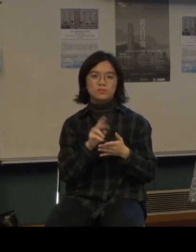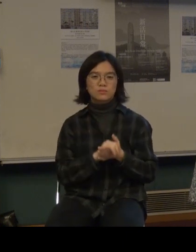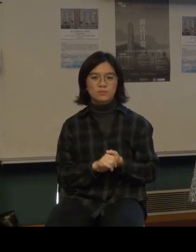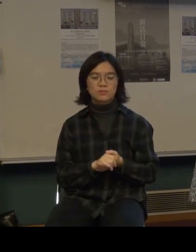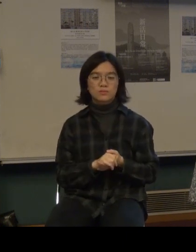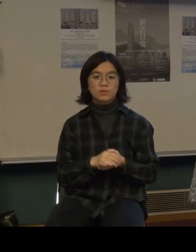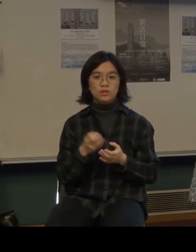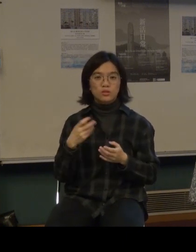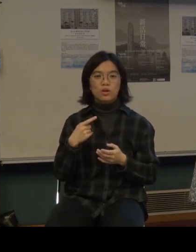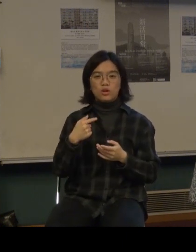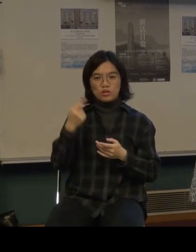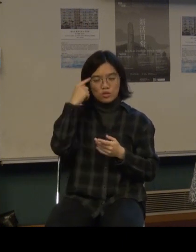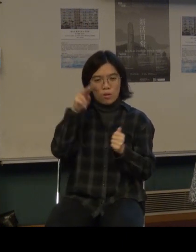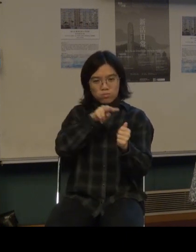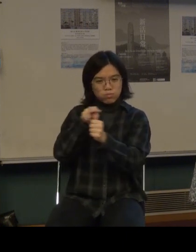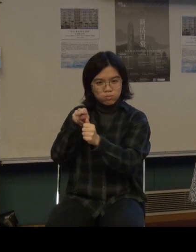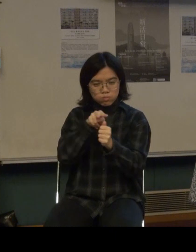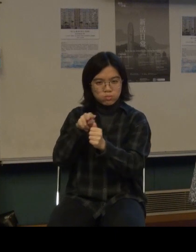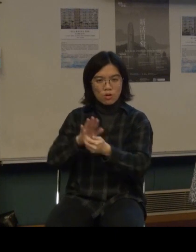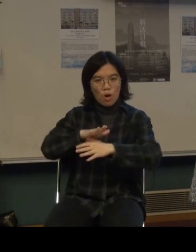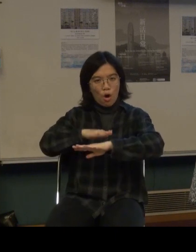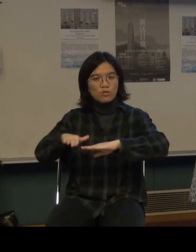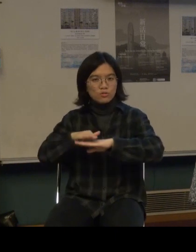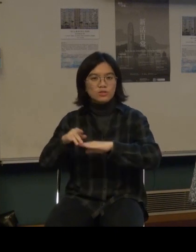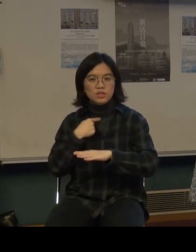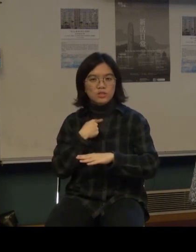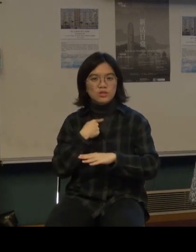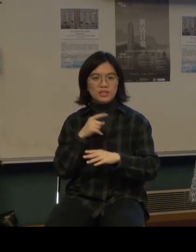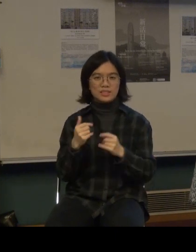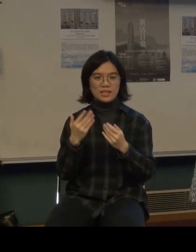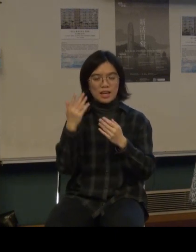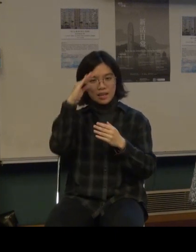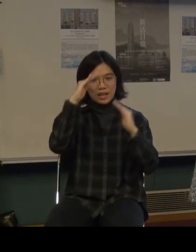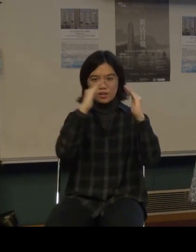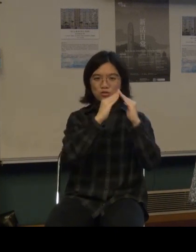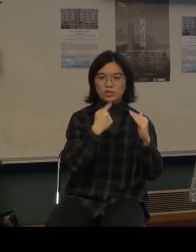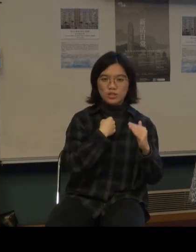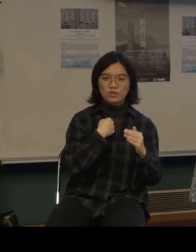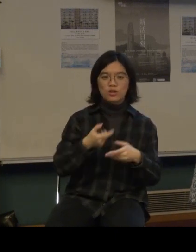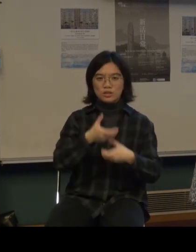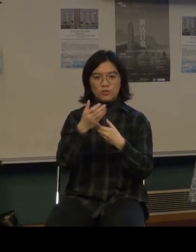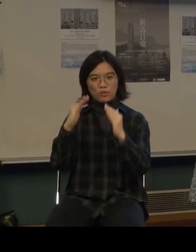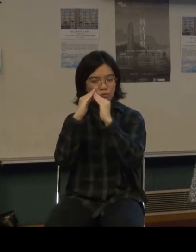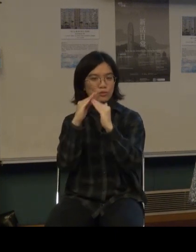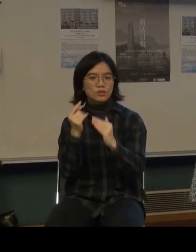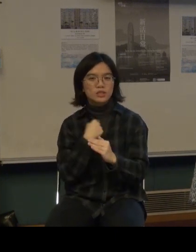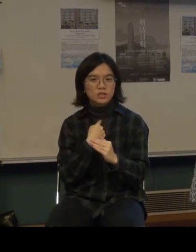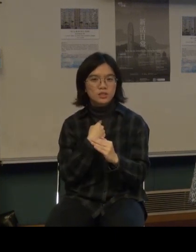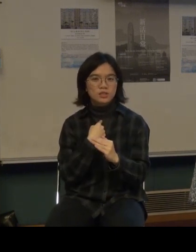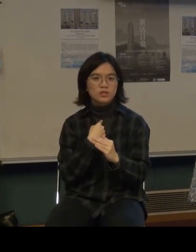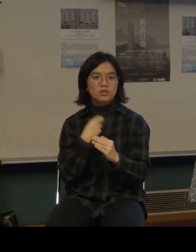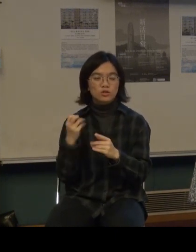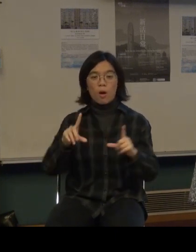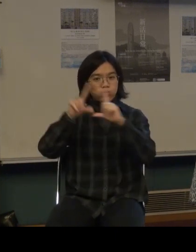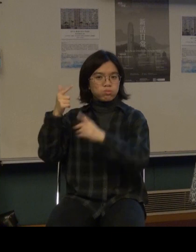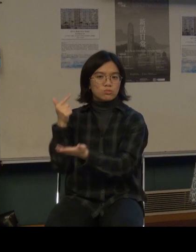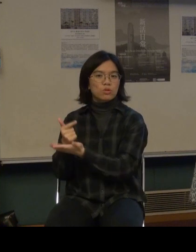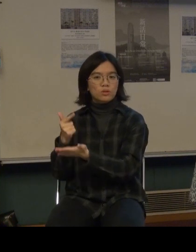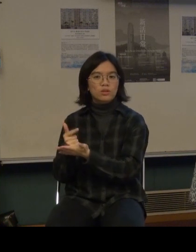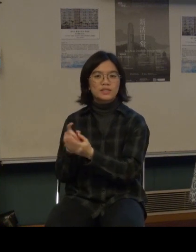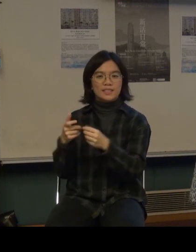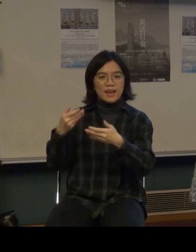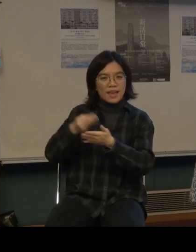署、消防局啦。民生亦都有需要啦，我哋要街市、要學校，頭先講嘅學位非常之不足啦，